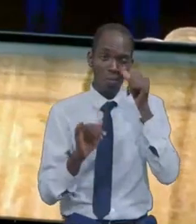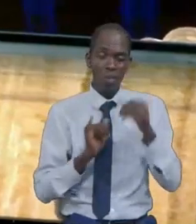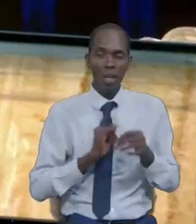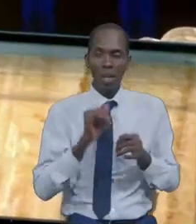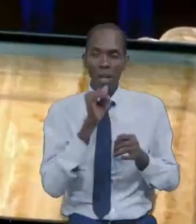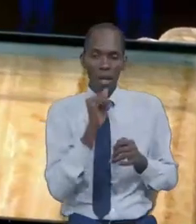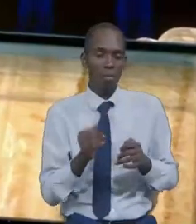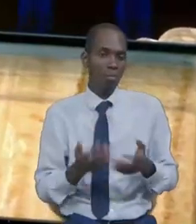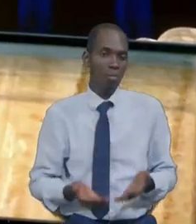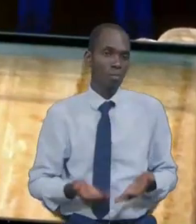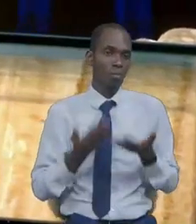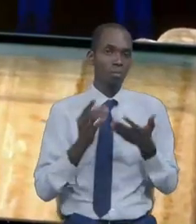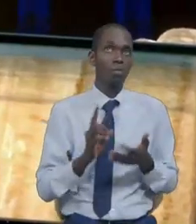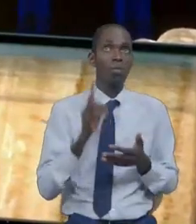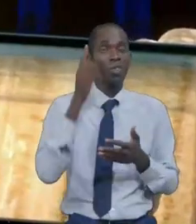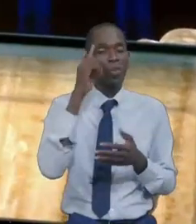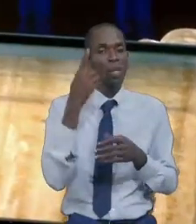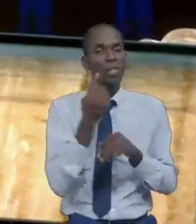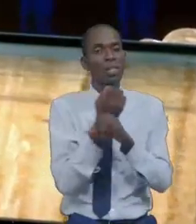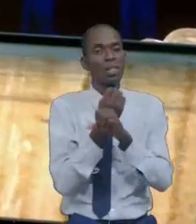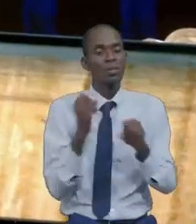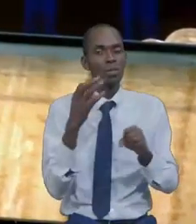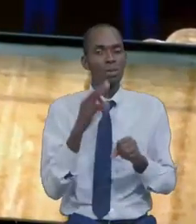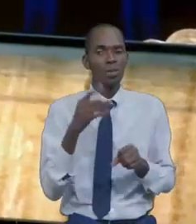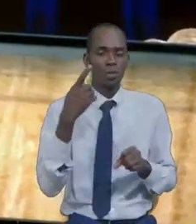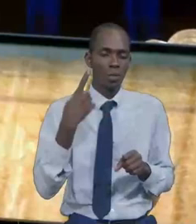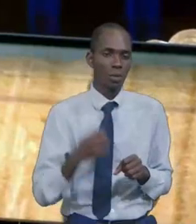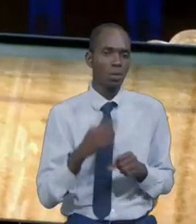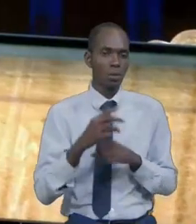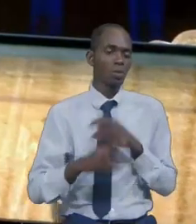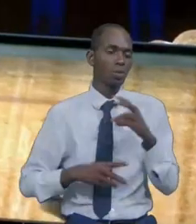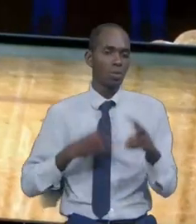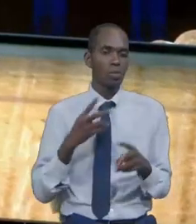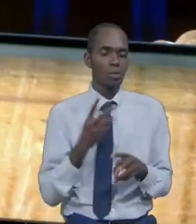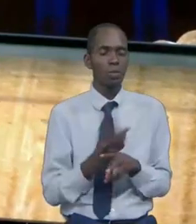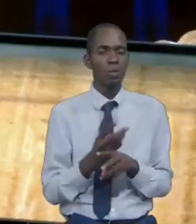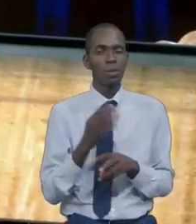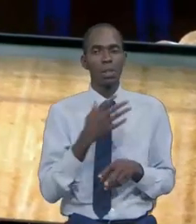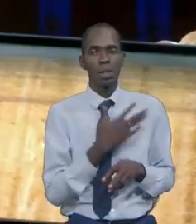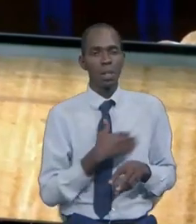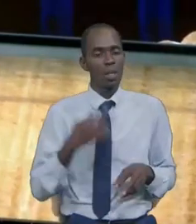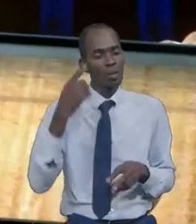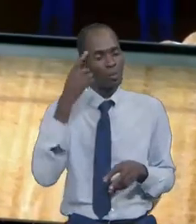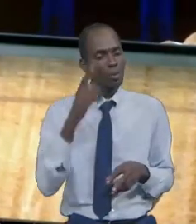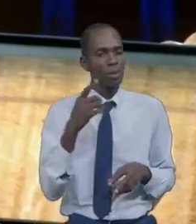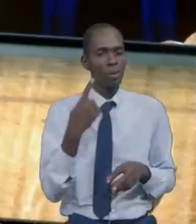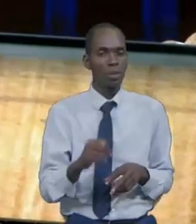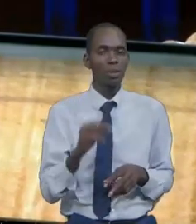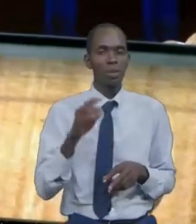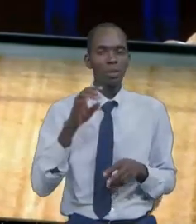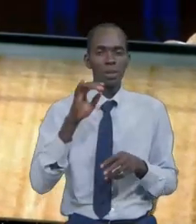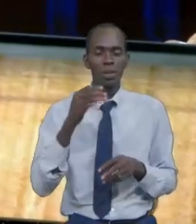suis suscité pour le salut des pécheurs, des juifs et des nations. Et